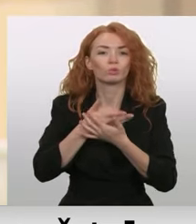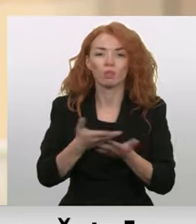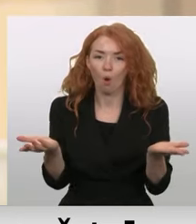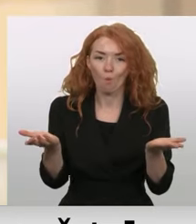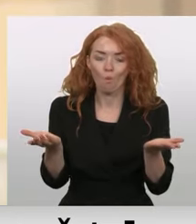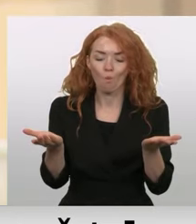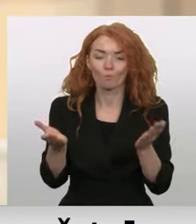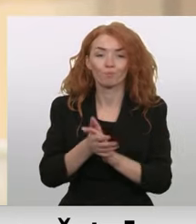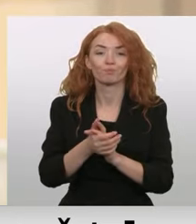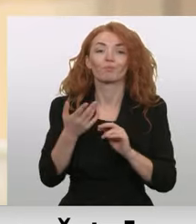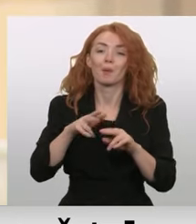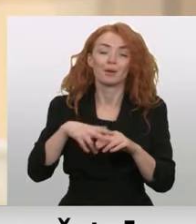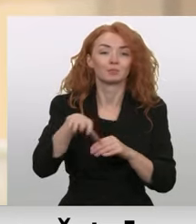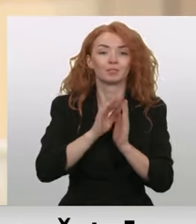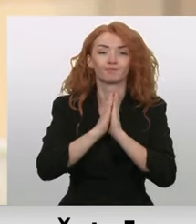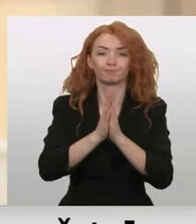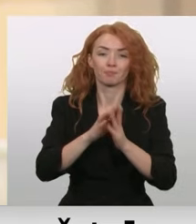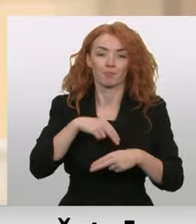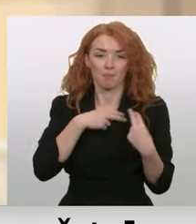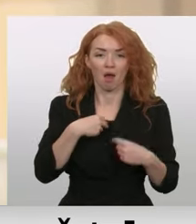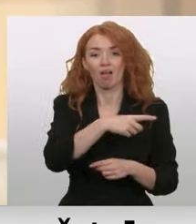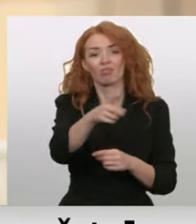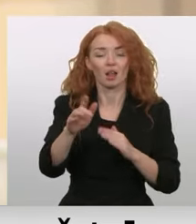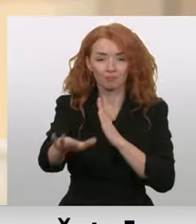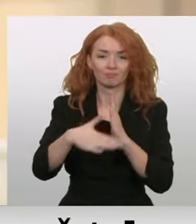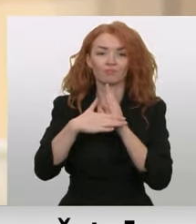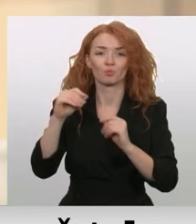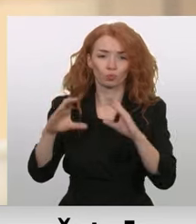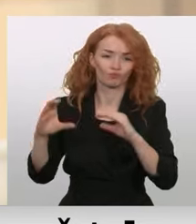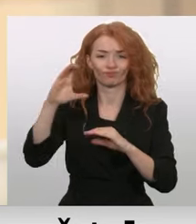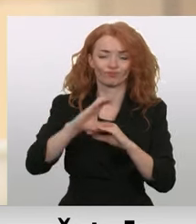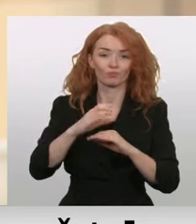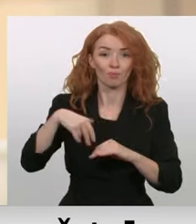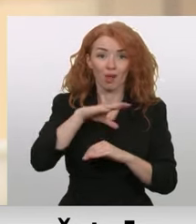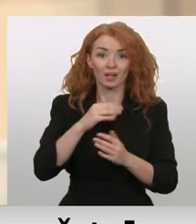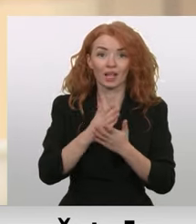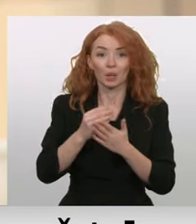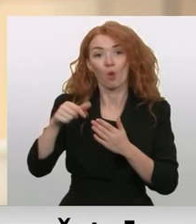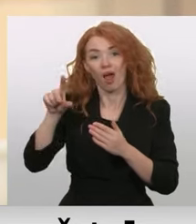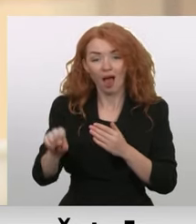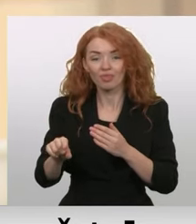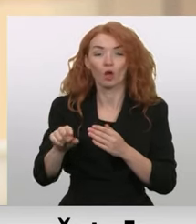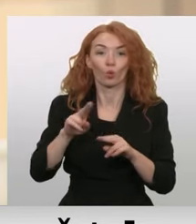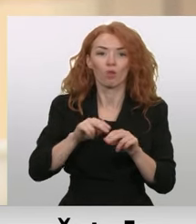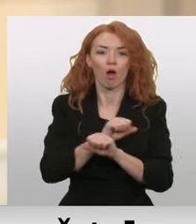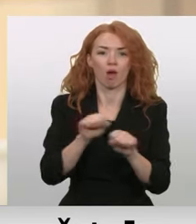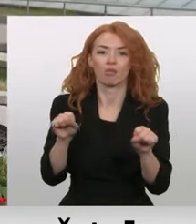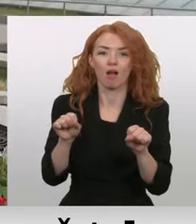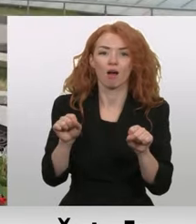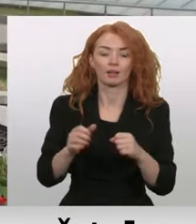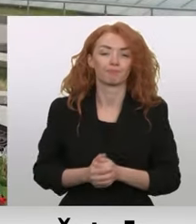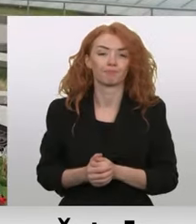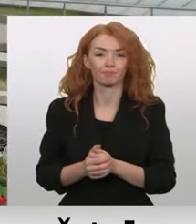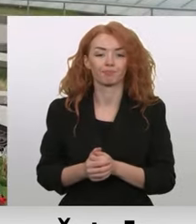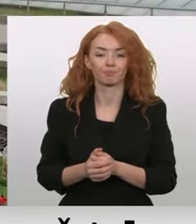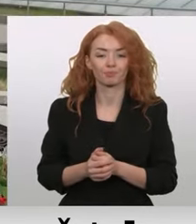atbalstītu. Tāpēc mēs aicinām mūsu partneriem palīdzēt ar finansējumu, jo mēs esam lētāki un esam ātrāki.